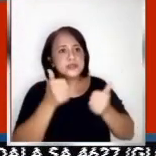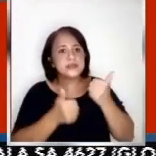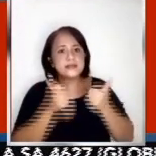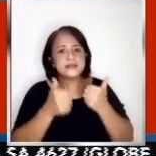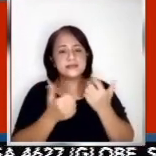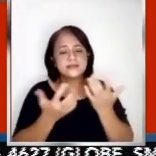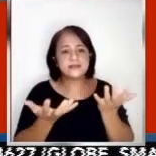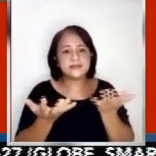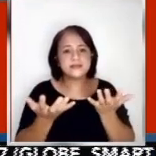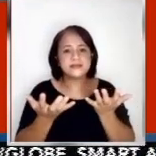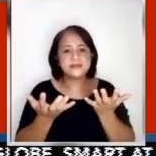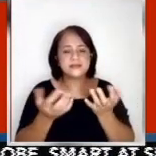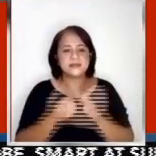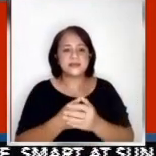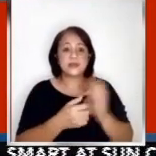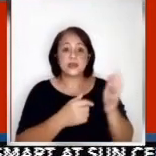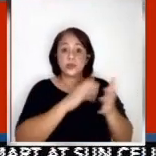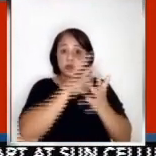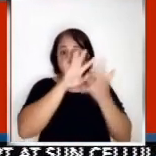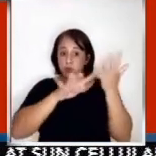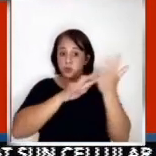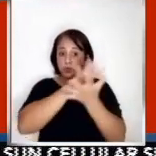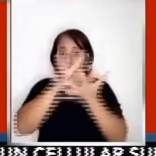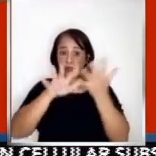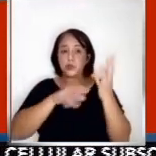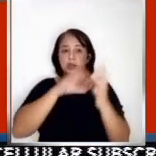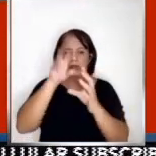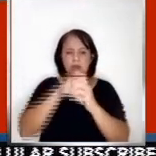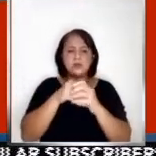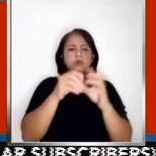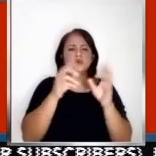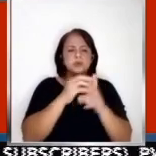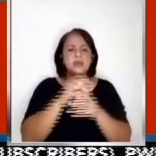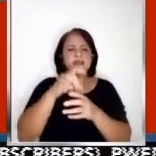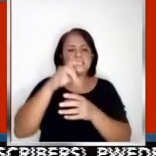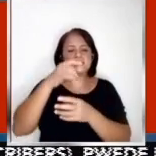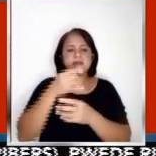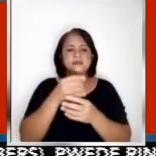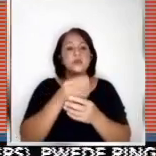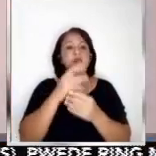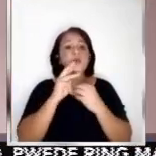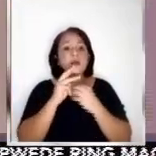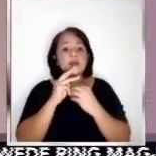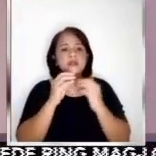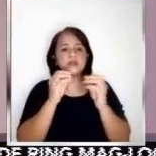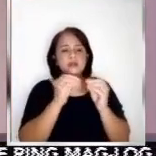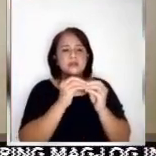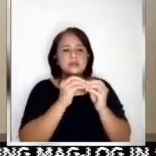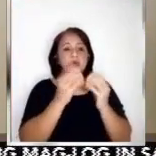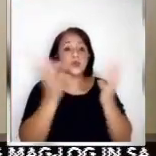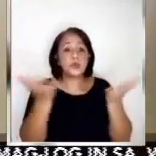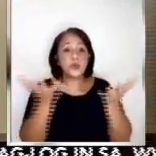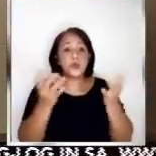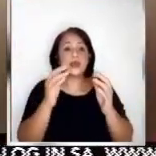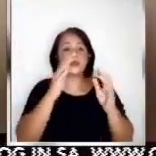Ang ulap ay binubuo ng maliliit na droplets ng tubig o yelo na nakalutang sa langit.